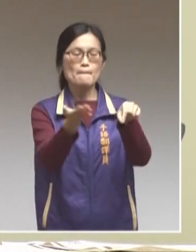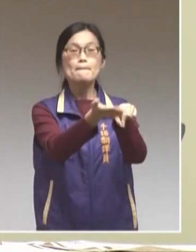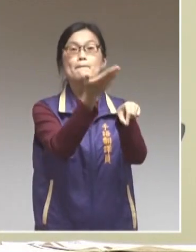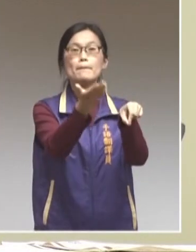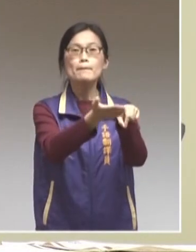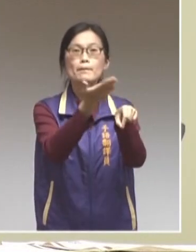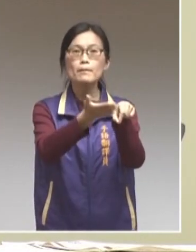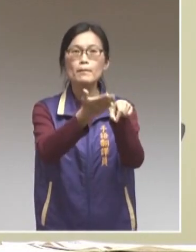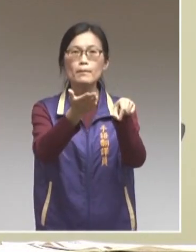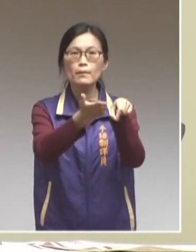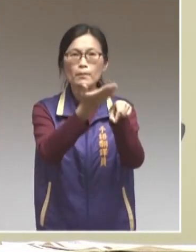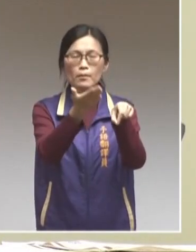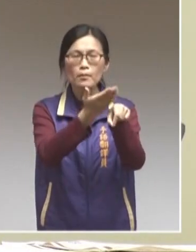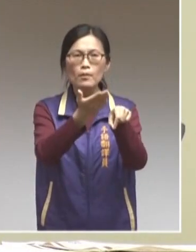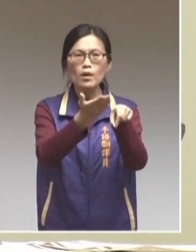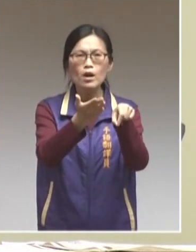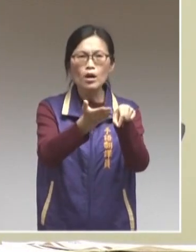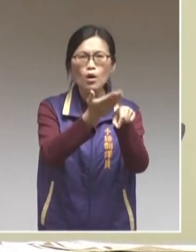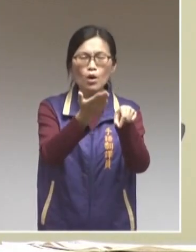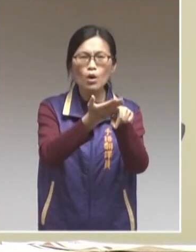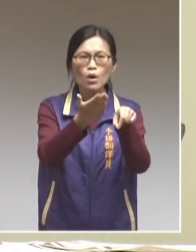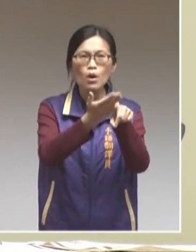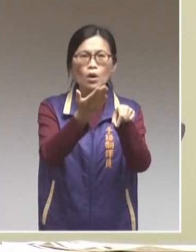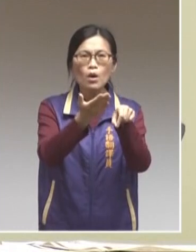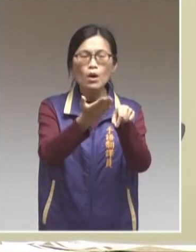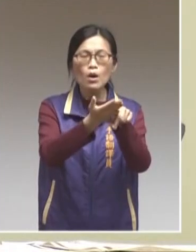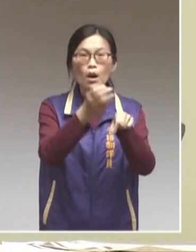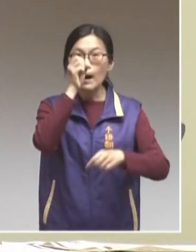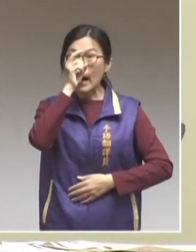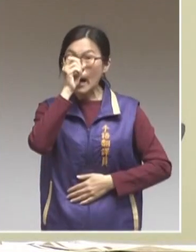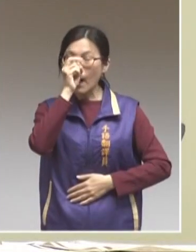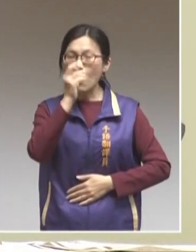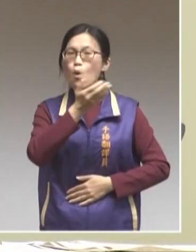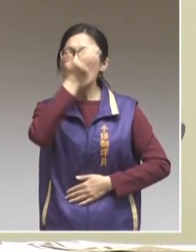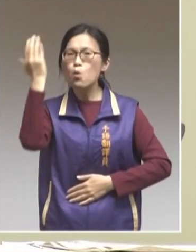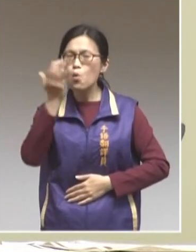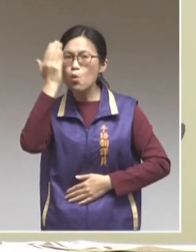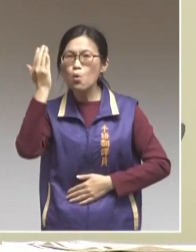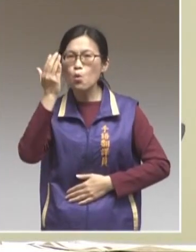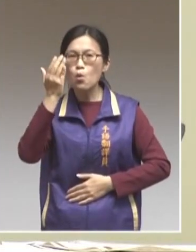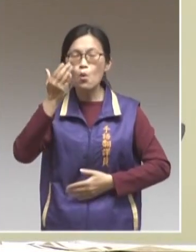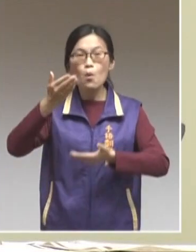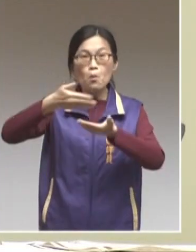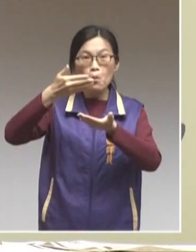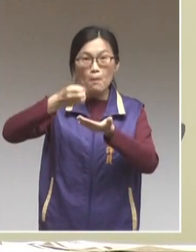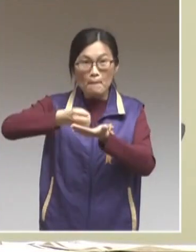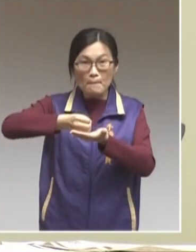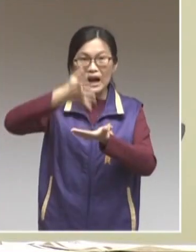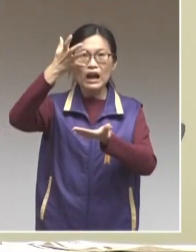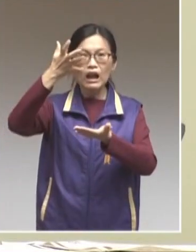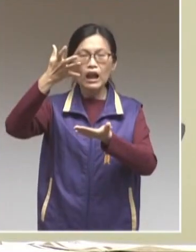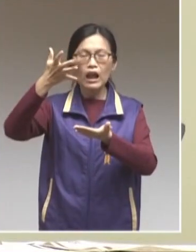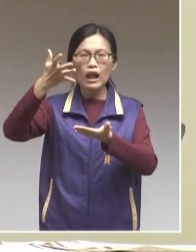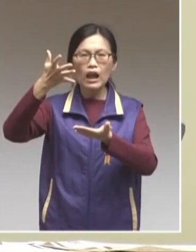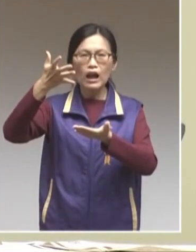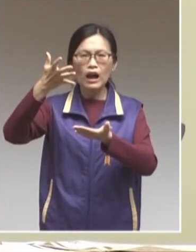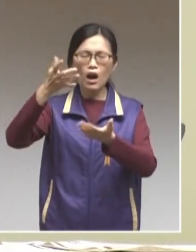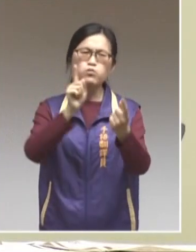个这个幼儿这个到宜兰旅游某饭店的群聚感染有关的个